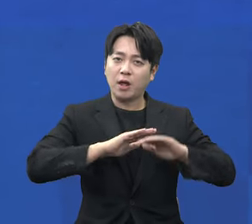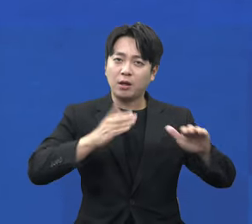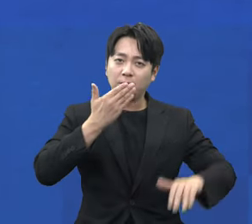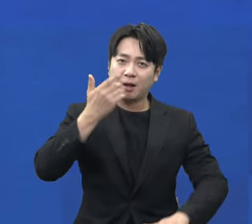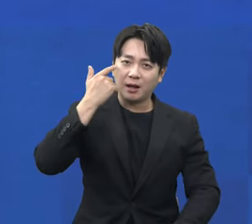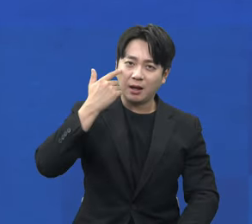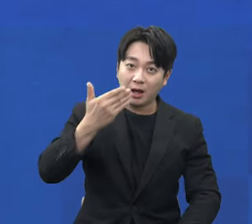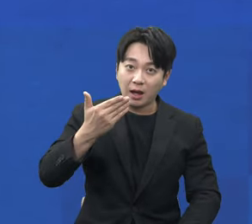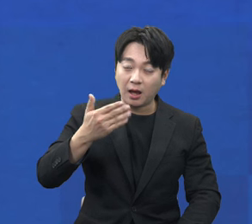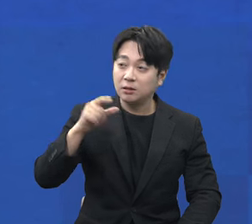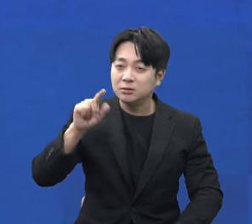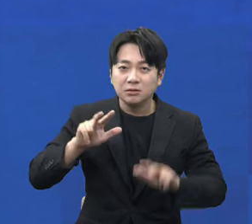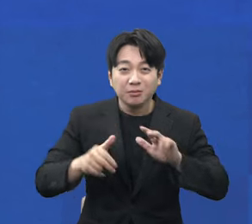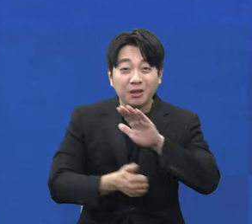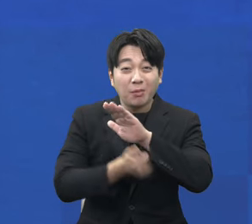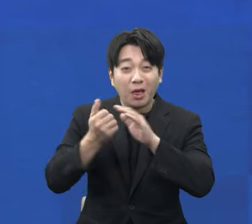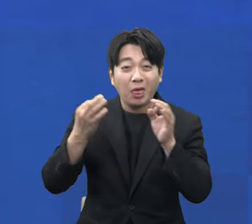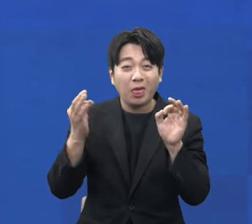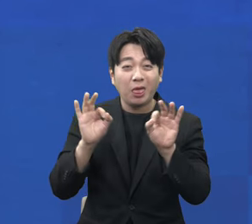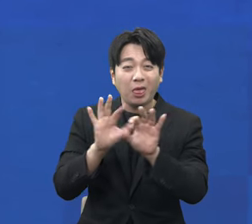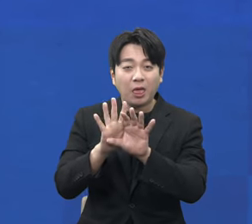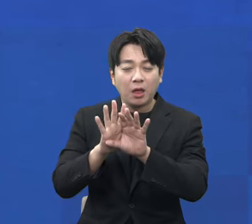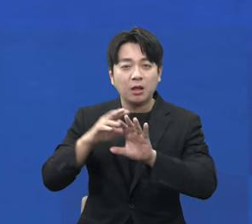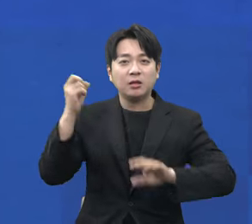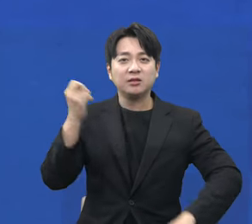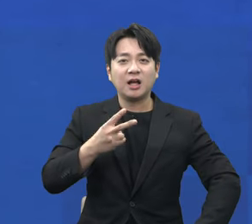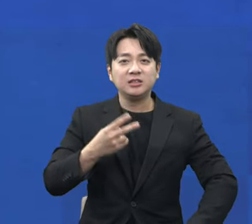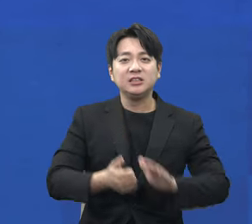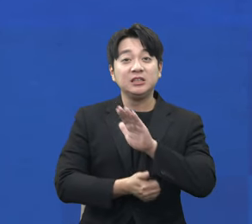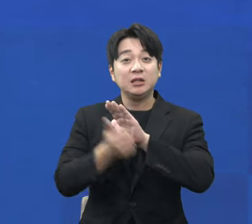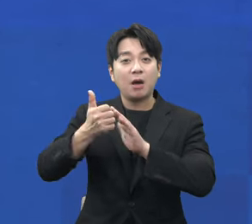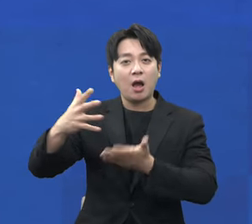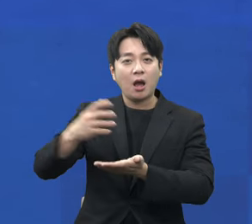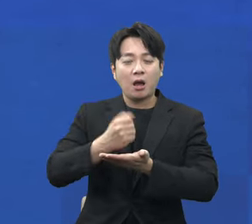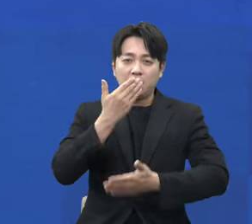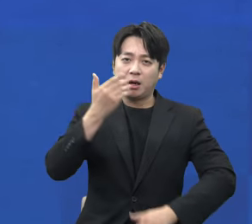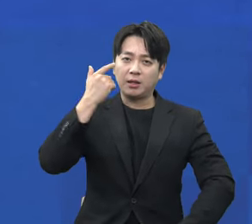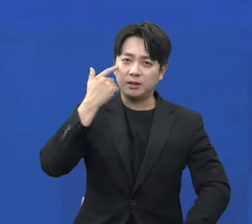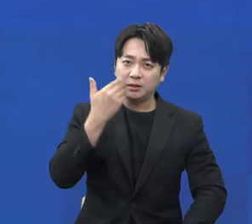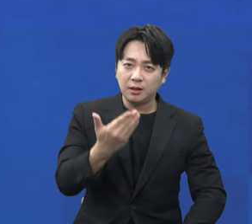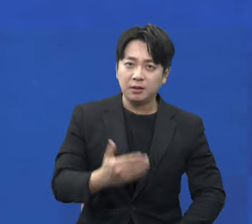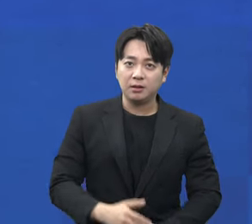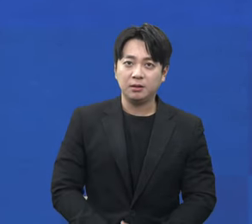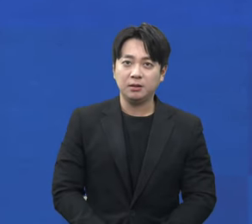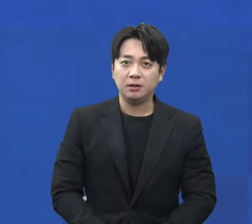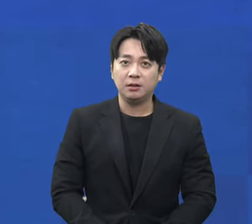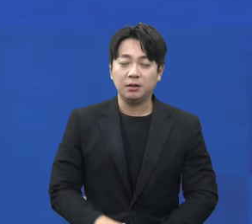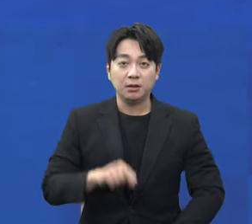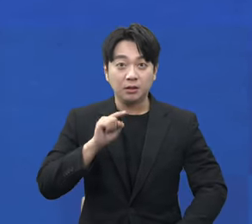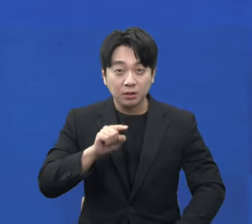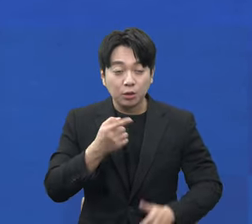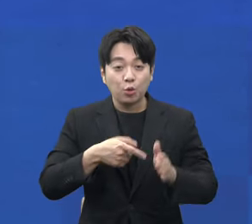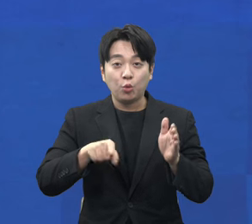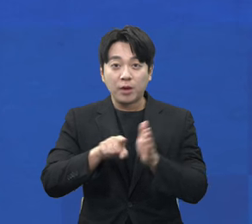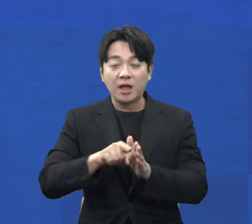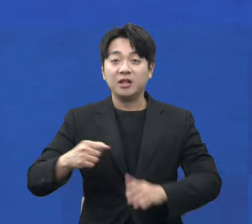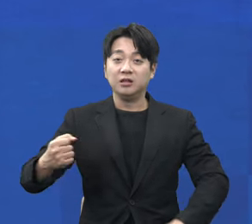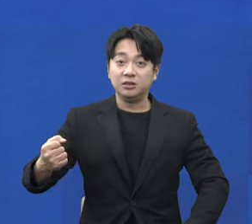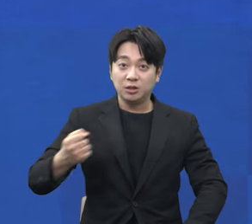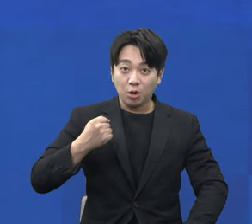희망을 되찾아올 능력이 있는가 그리고 무엇보다도 우리는 그럴 능력과 자격을